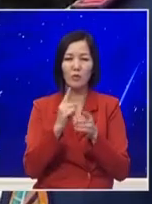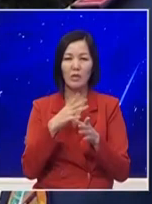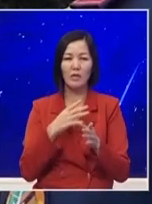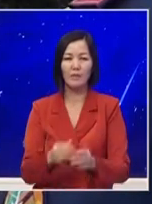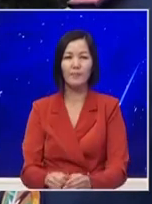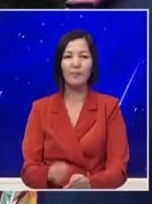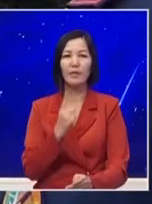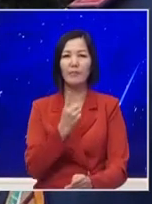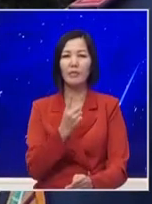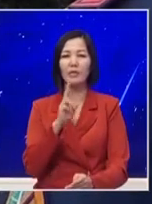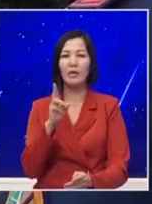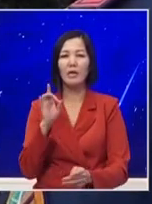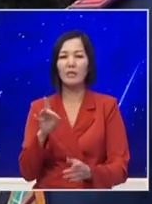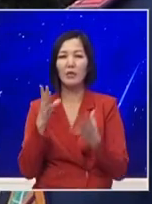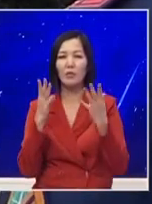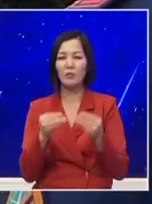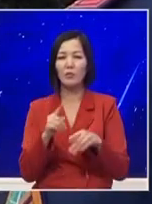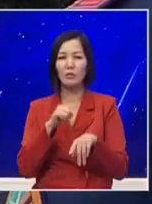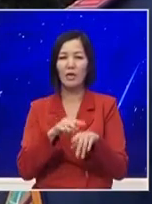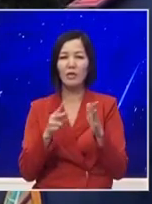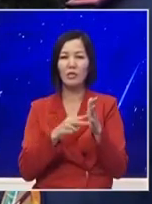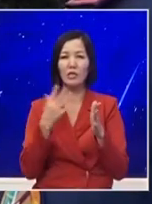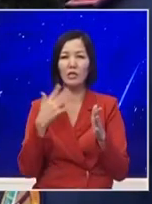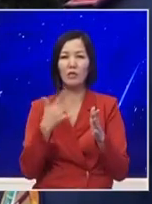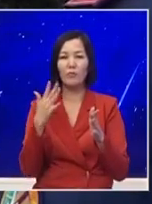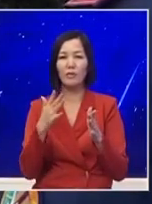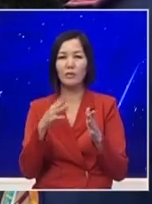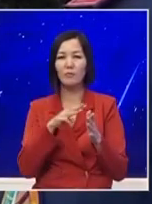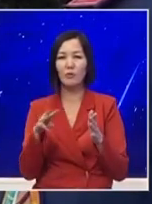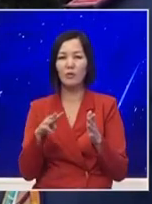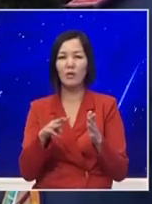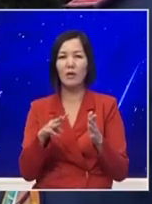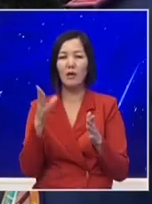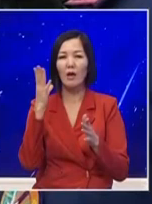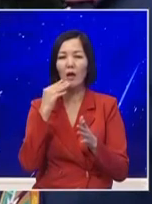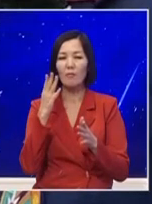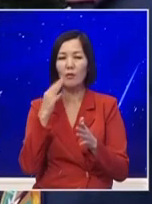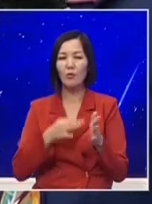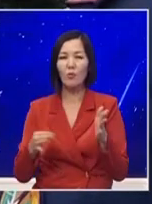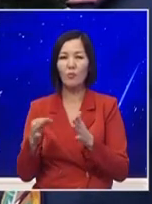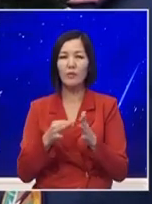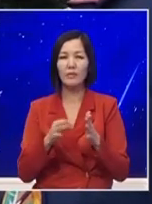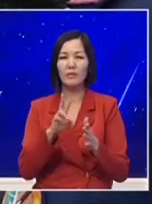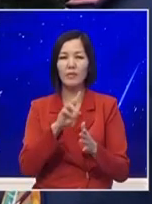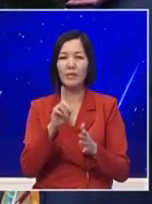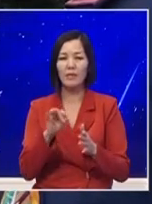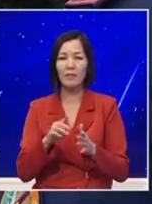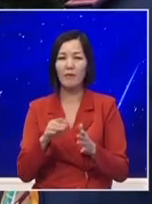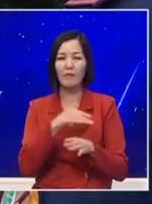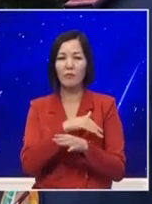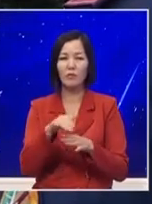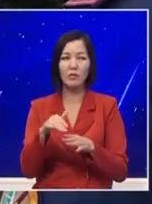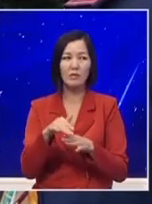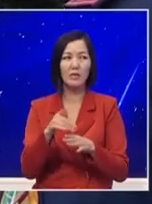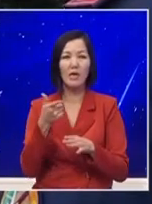1 қаңтар күні сағат 7:55 минутта Алматы облысы департаментіне Назарбаев даңғылы мен